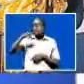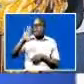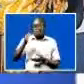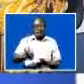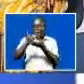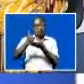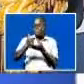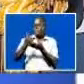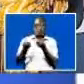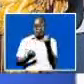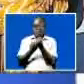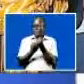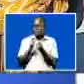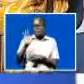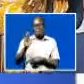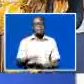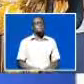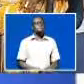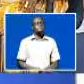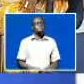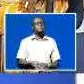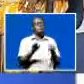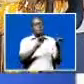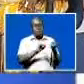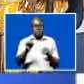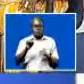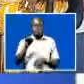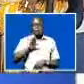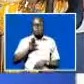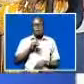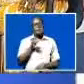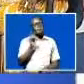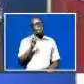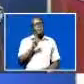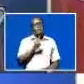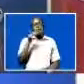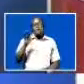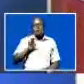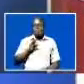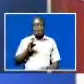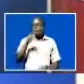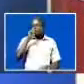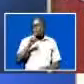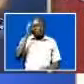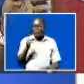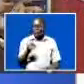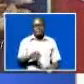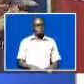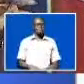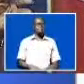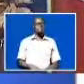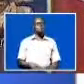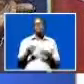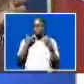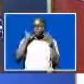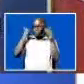yako ya kesho. Haya, basi sasa hebu tuelekee katika pressure za mwanamke kwa sababu labda anakuwa sumu kwa sababu hizi pressure. Hebu tukiangazia kwa